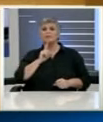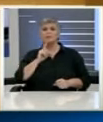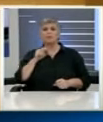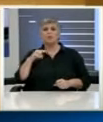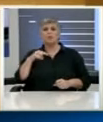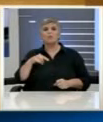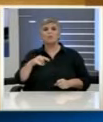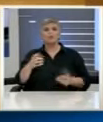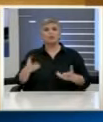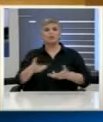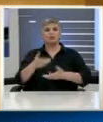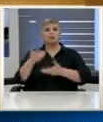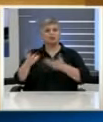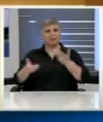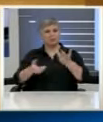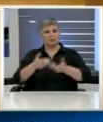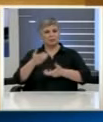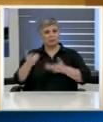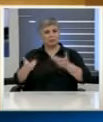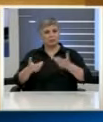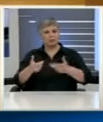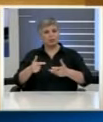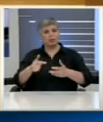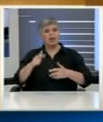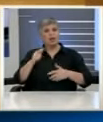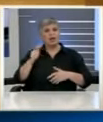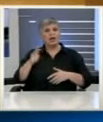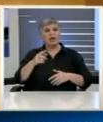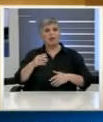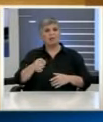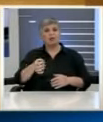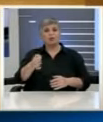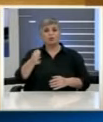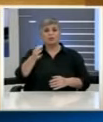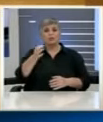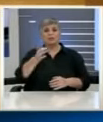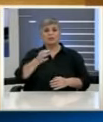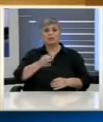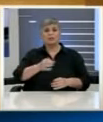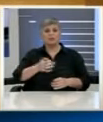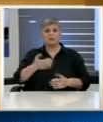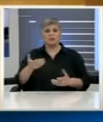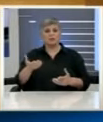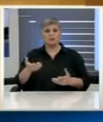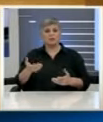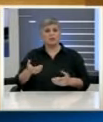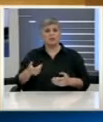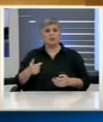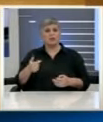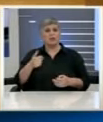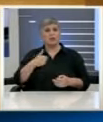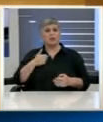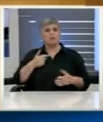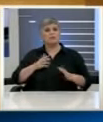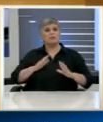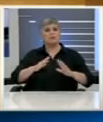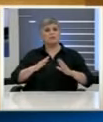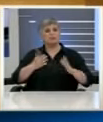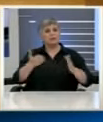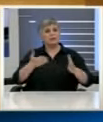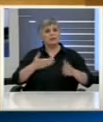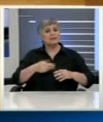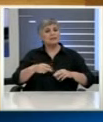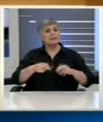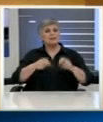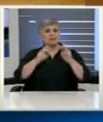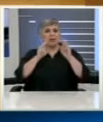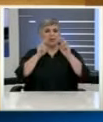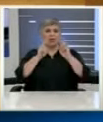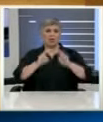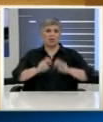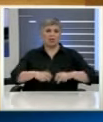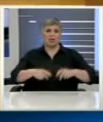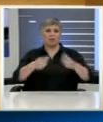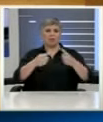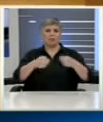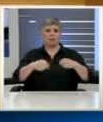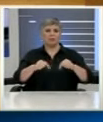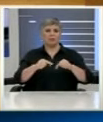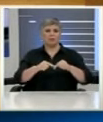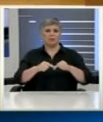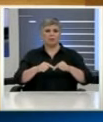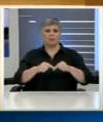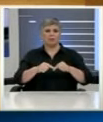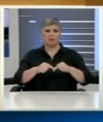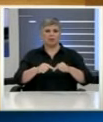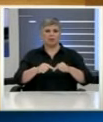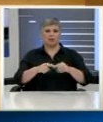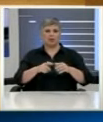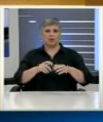μεγάλη συναισθηματική φόρτιση μας ζήτησε να προχωρήσουμε στη σύσταση προανακριτικής επιτροπής δεν χρειάζεται να πάμε